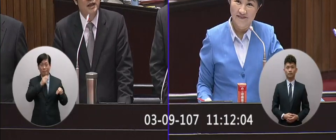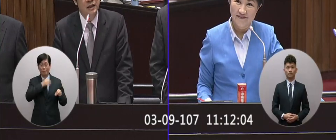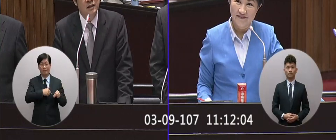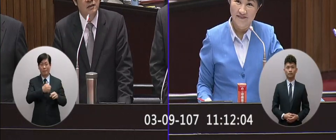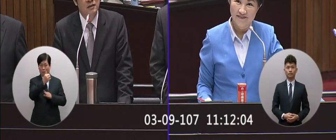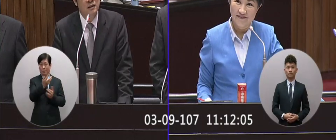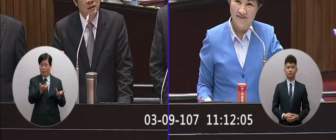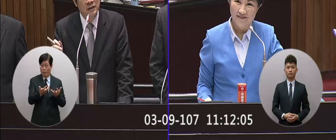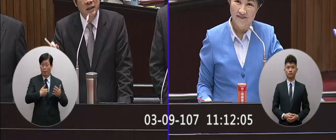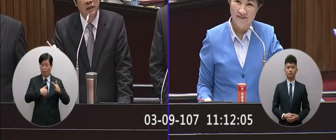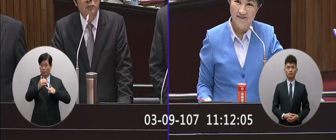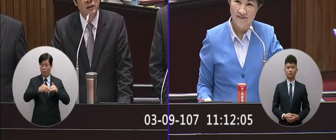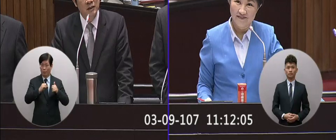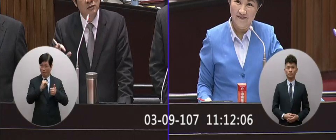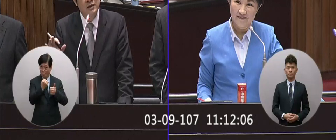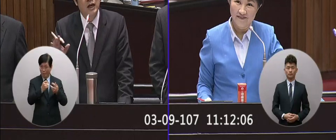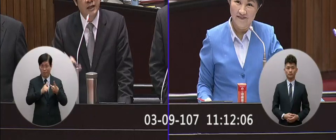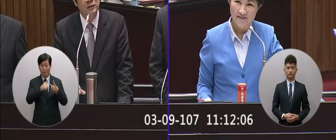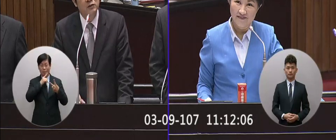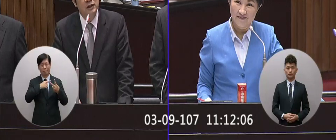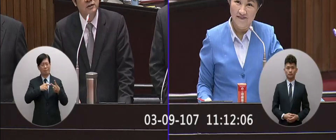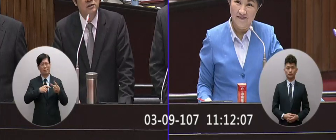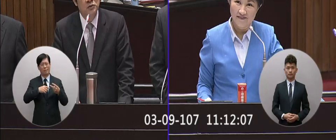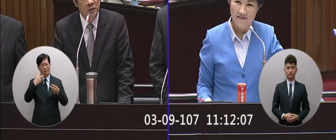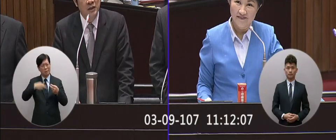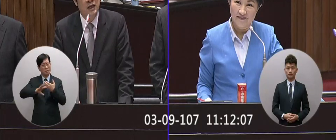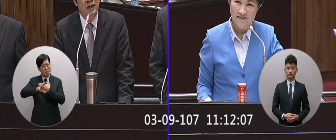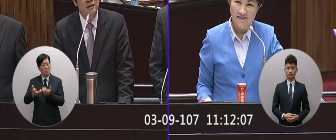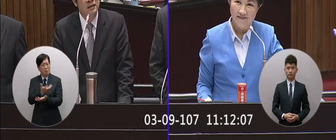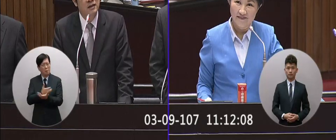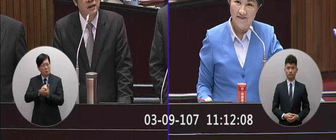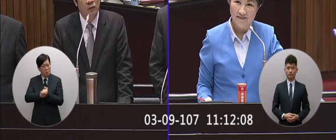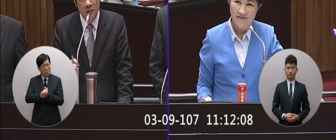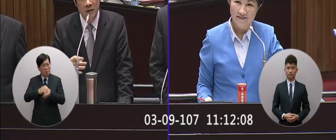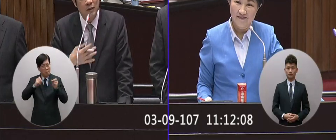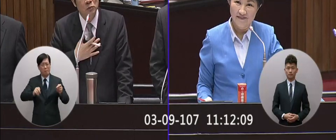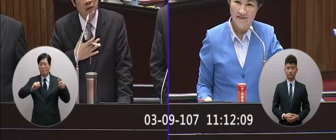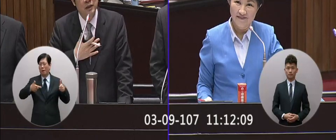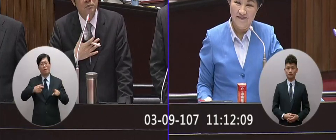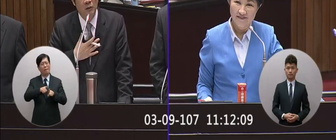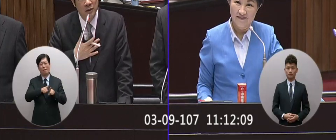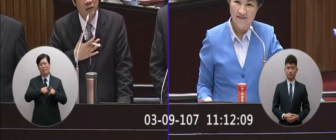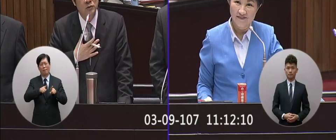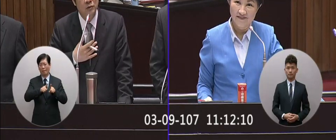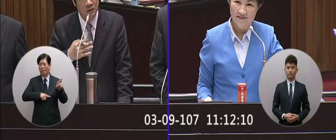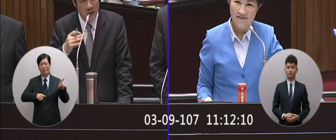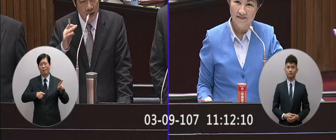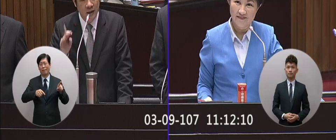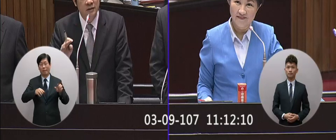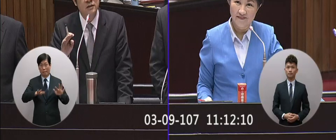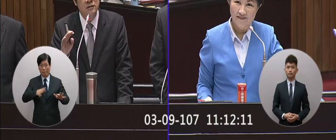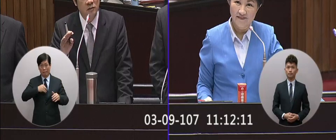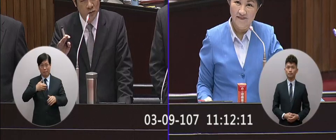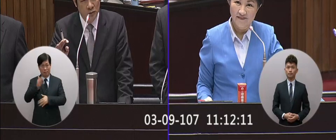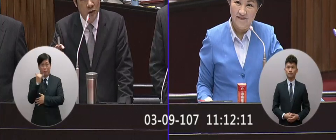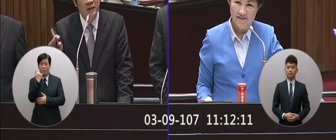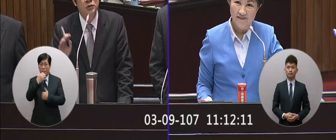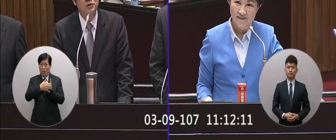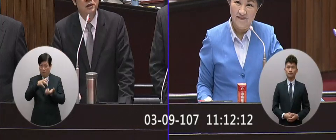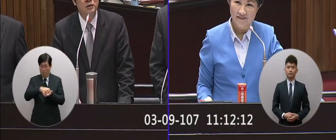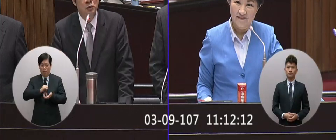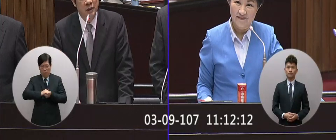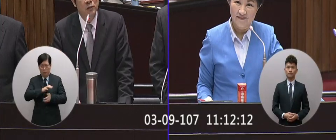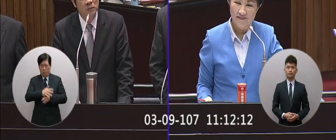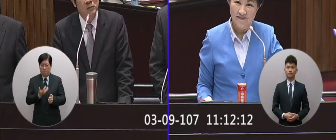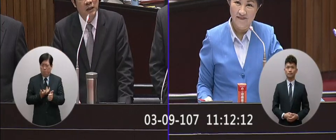教务协议跟建立邦交，这个还有一段距离啦。那我们政府可以保证的，就是说一定是全